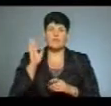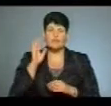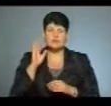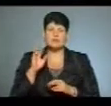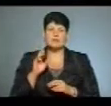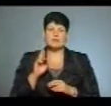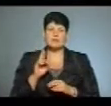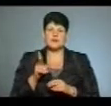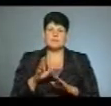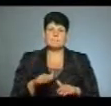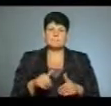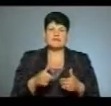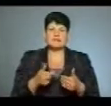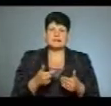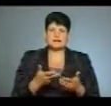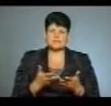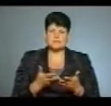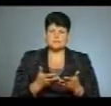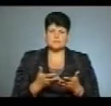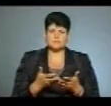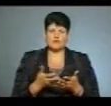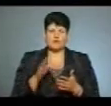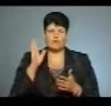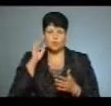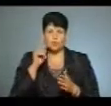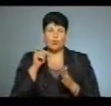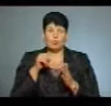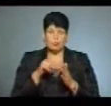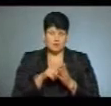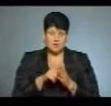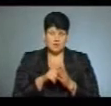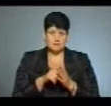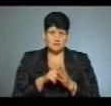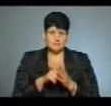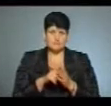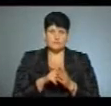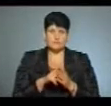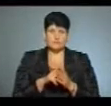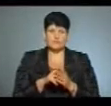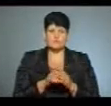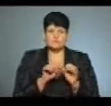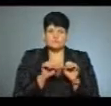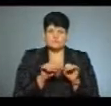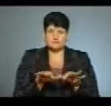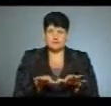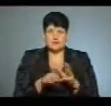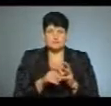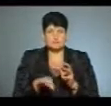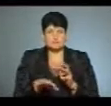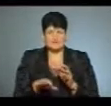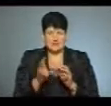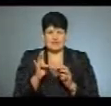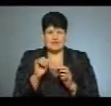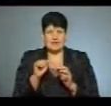як передаточний такий інструмент. В воду попали забруднюючі речовини, і вони акумулюються або в намулах,